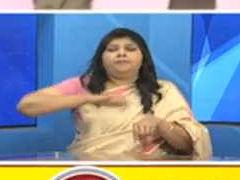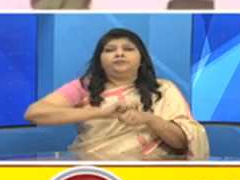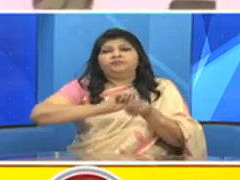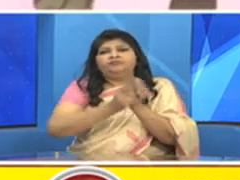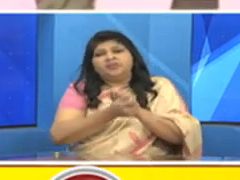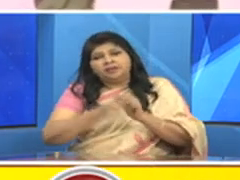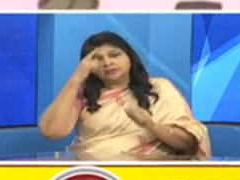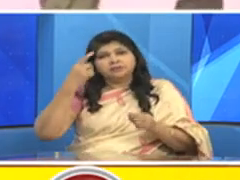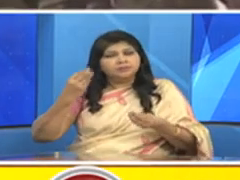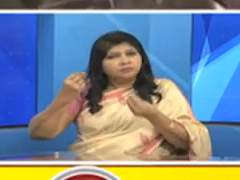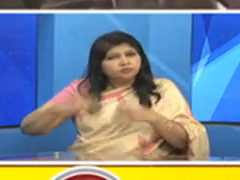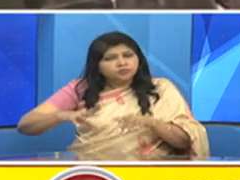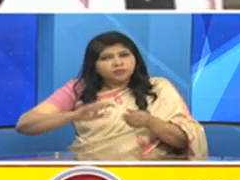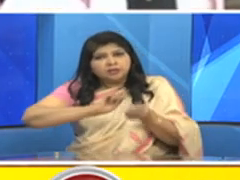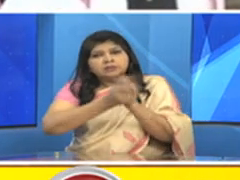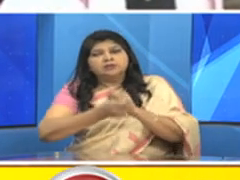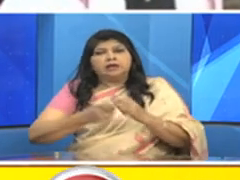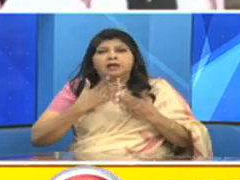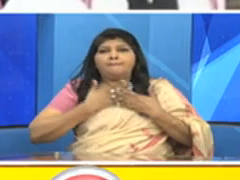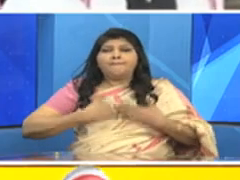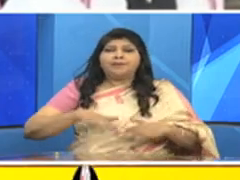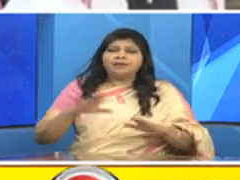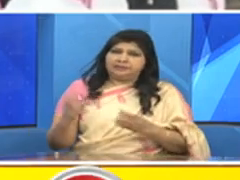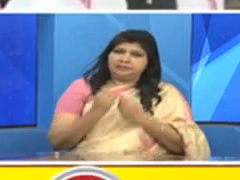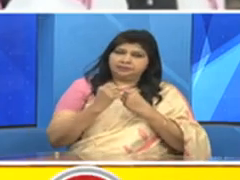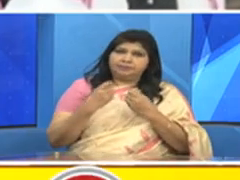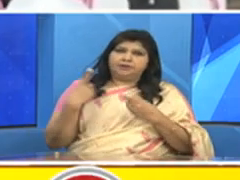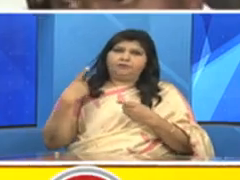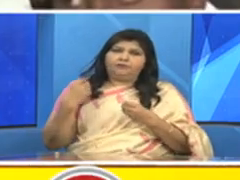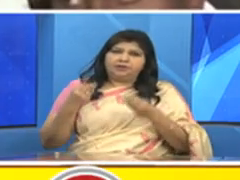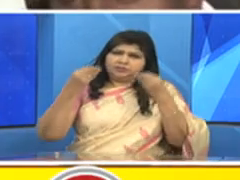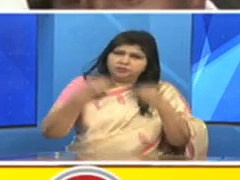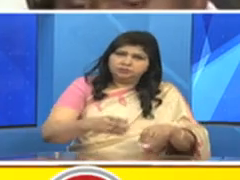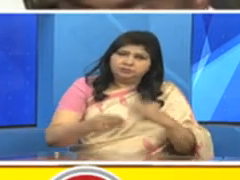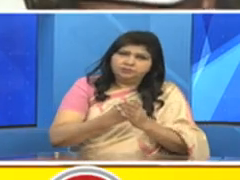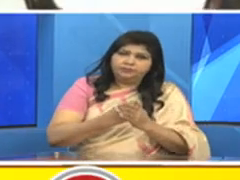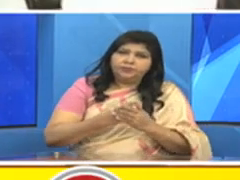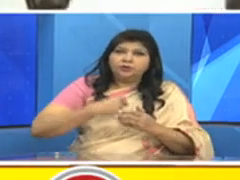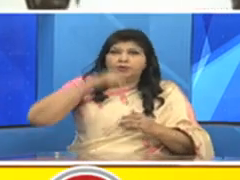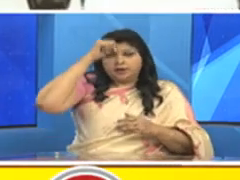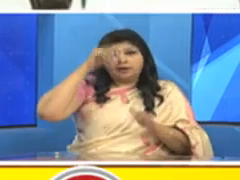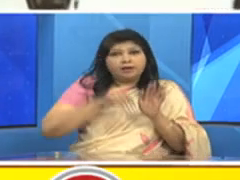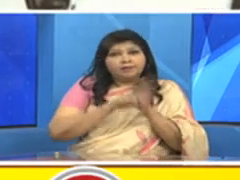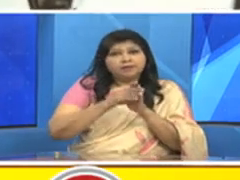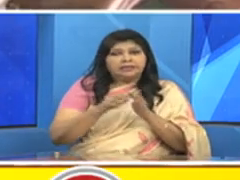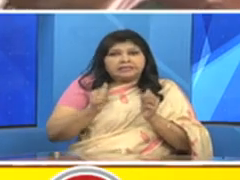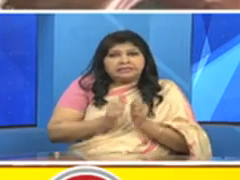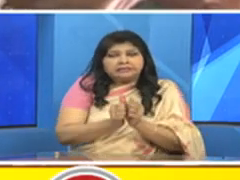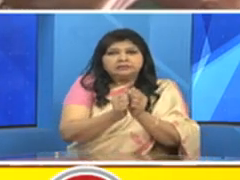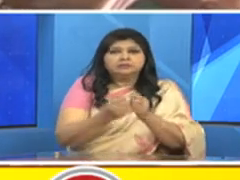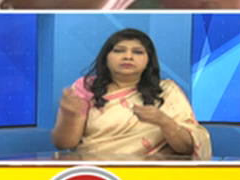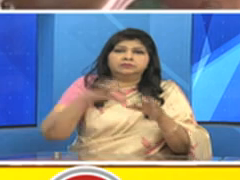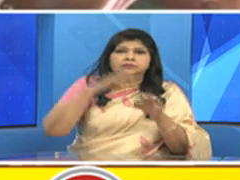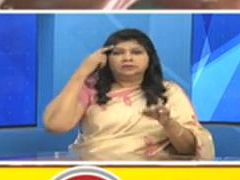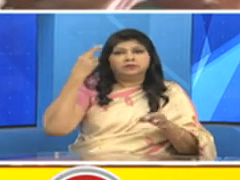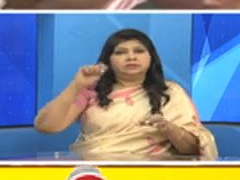अपना विश्वास शांति में जताया और देश के विकास में भागीदार बनने का निर्णय लिया है। मुख्य